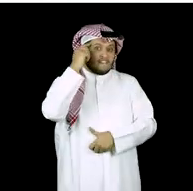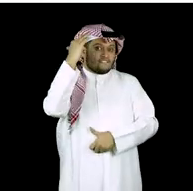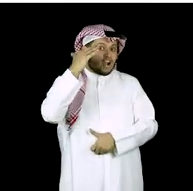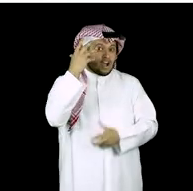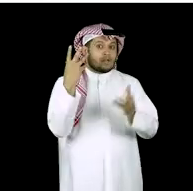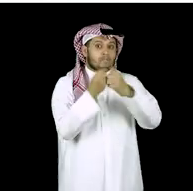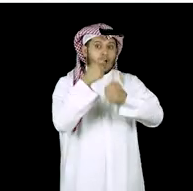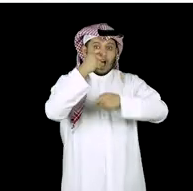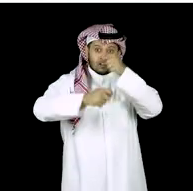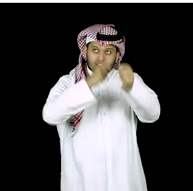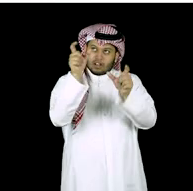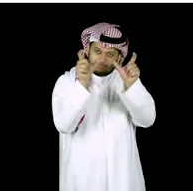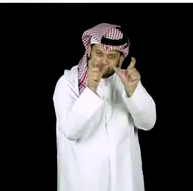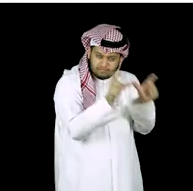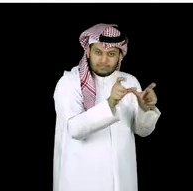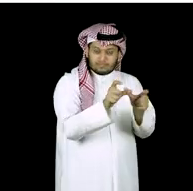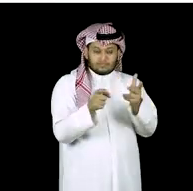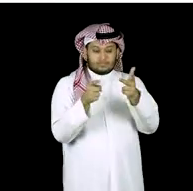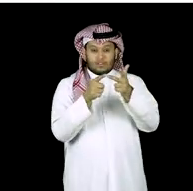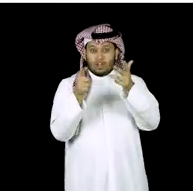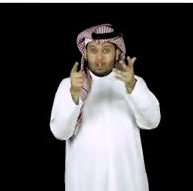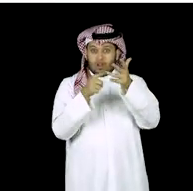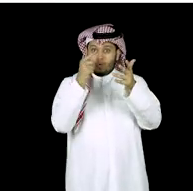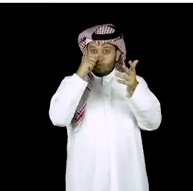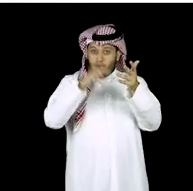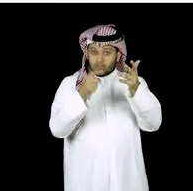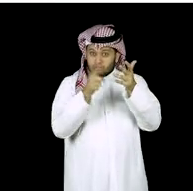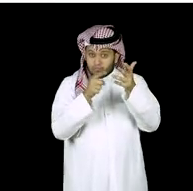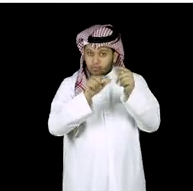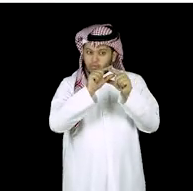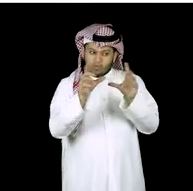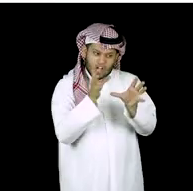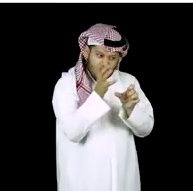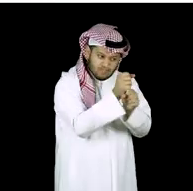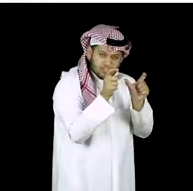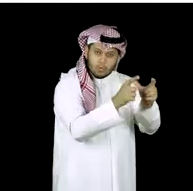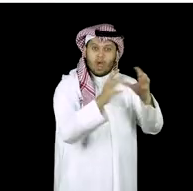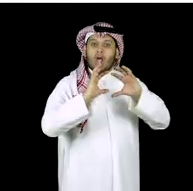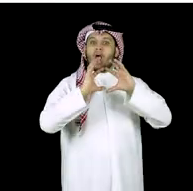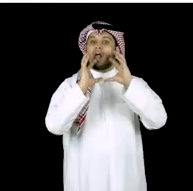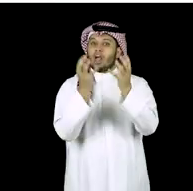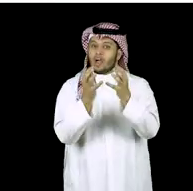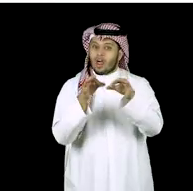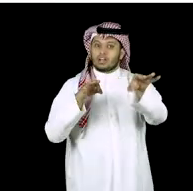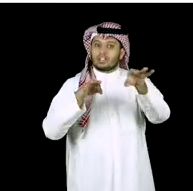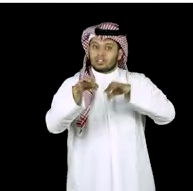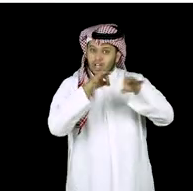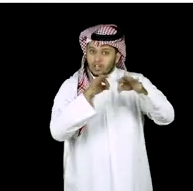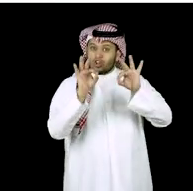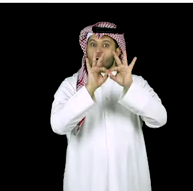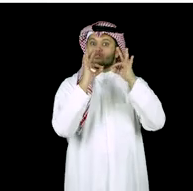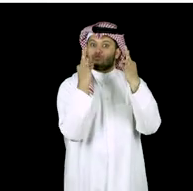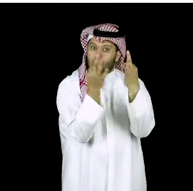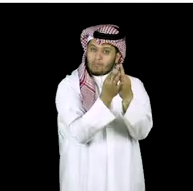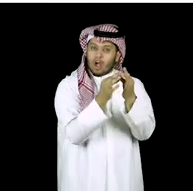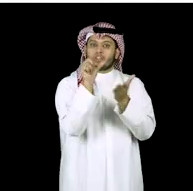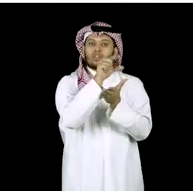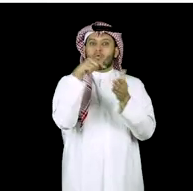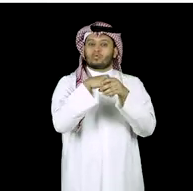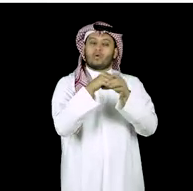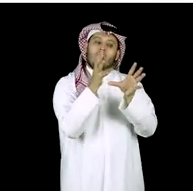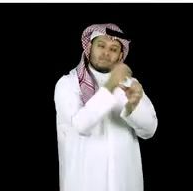والاقتصادي. الواجب الرابع الاهتمام بالجانب الإداري والسياسي والاجتماعي في الدولة.